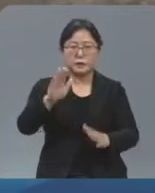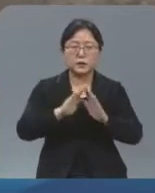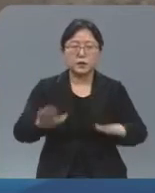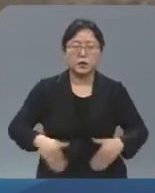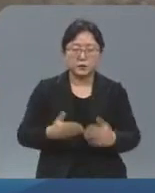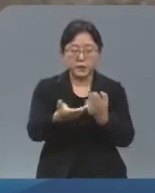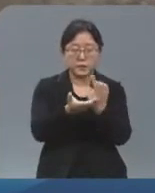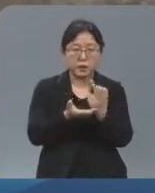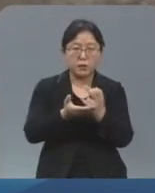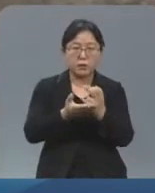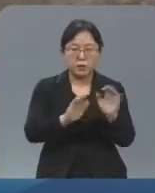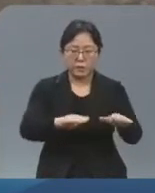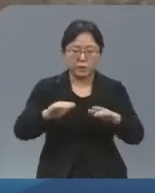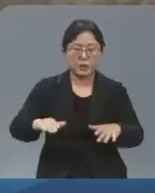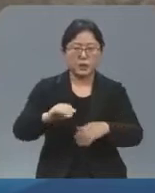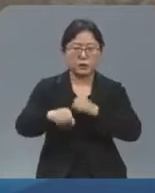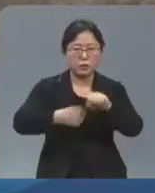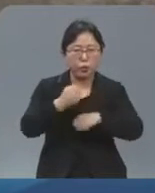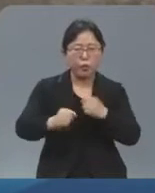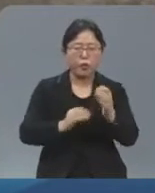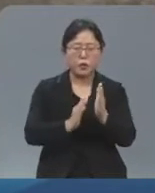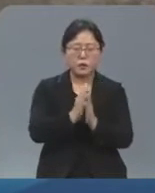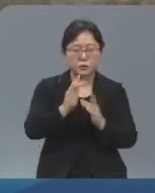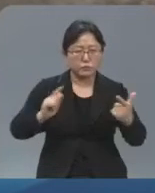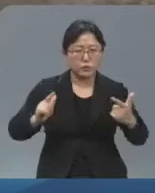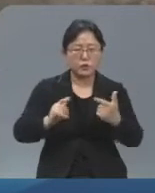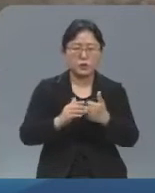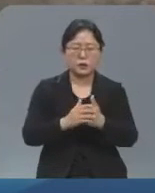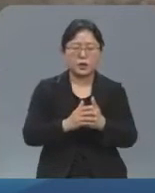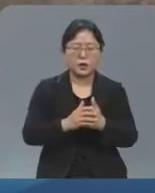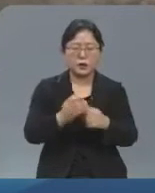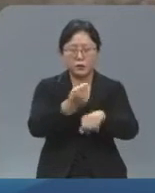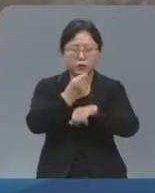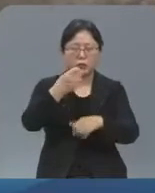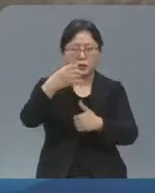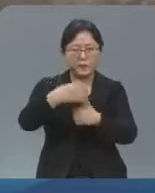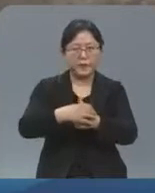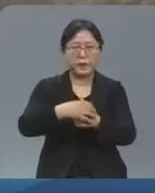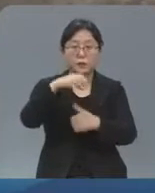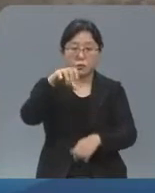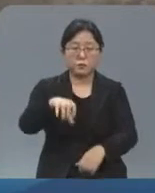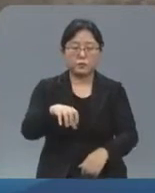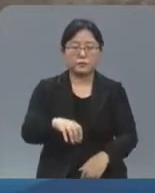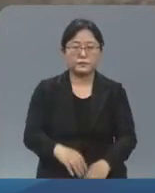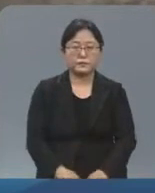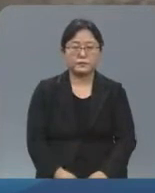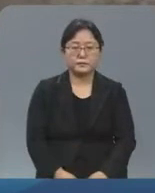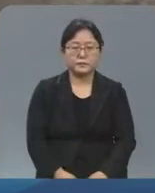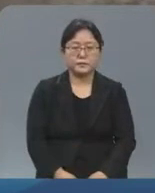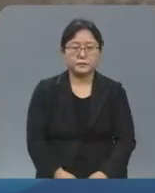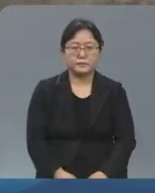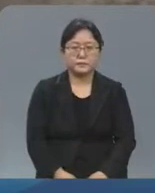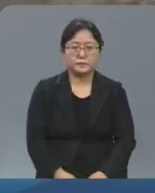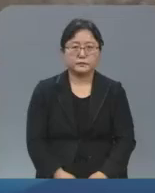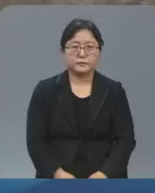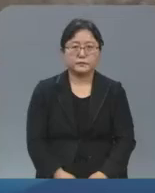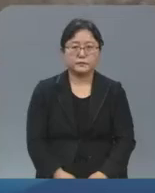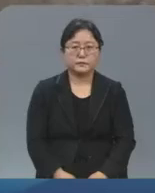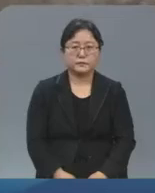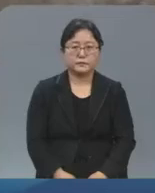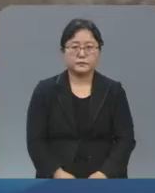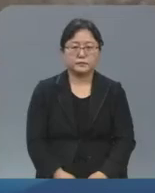섬 지역과 연안의 동식물들에 대한 연구를 담당할 국내에서 유일한 기관입니다. 김영찬 기자의